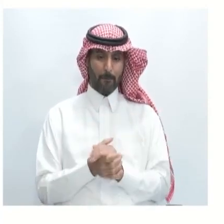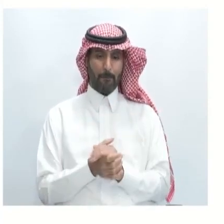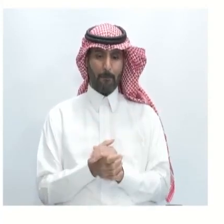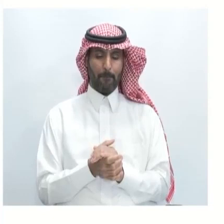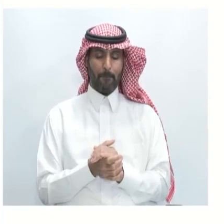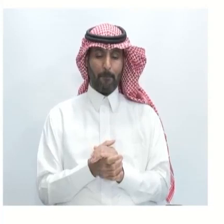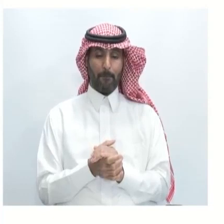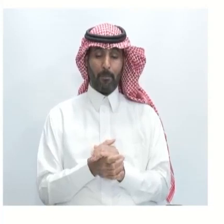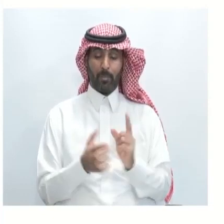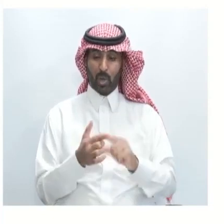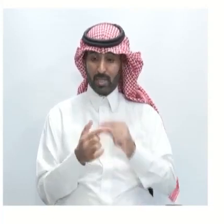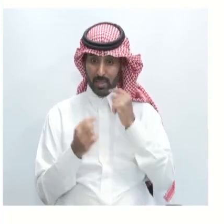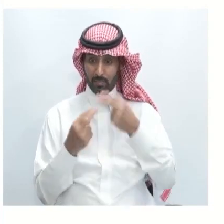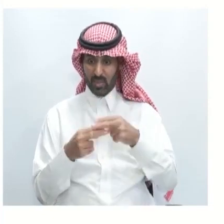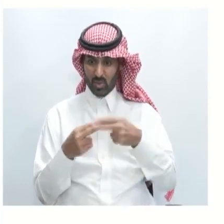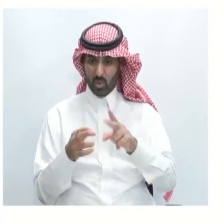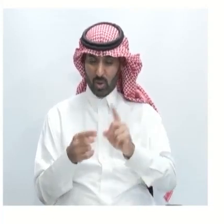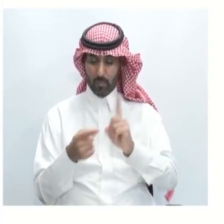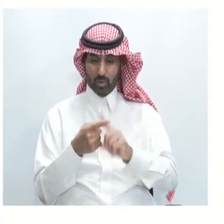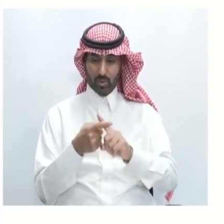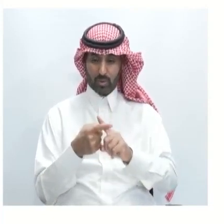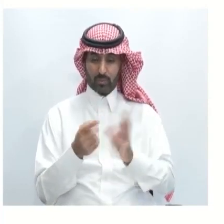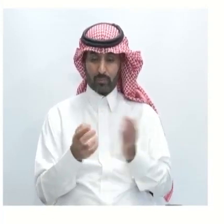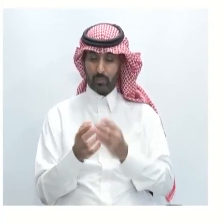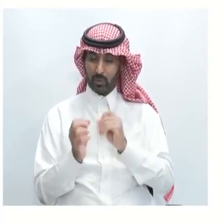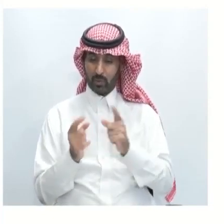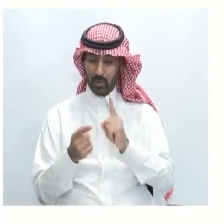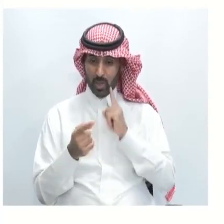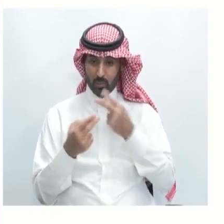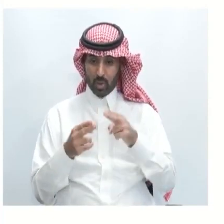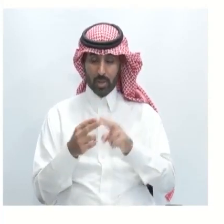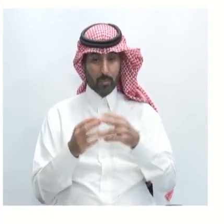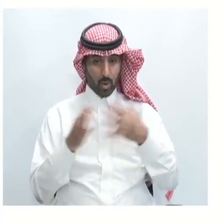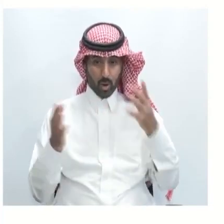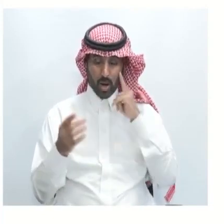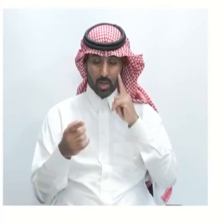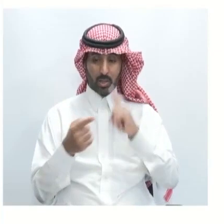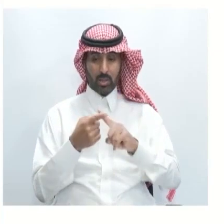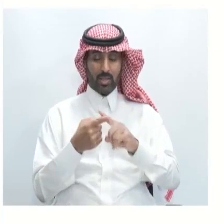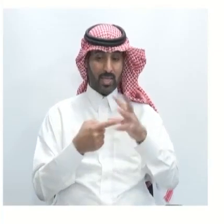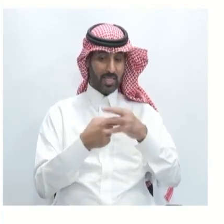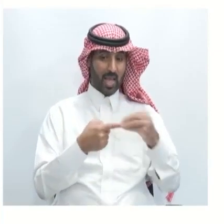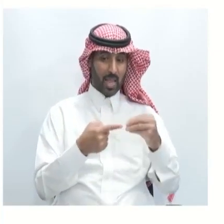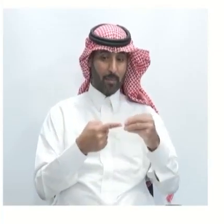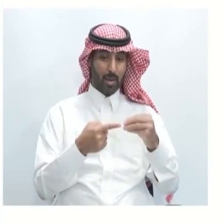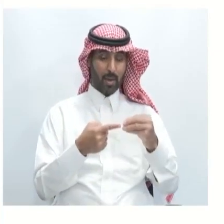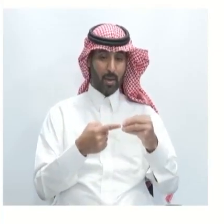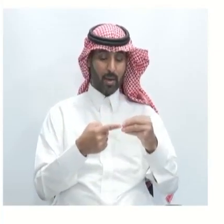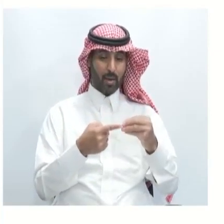مقدمه صغرى موجبه كليه موجبه ومقدمه كبرى كليه سالبه